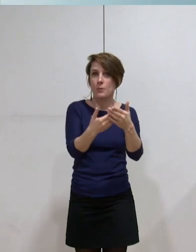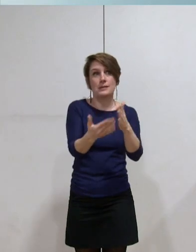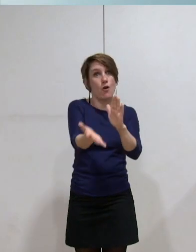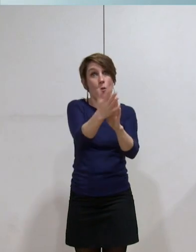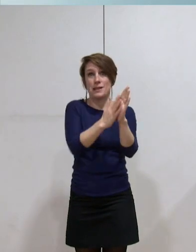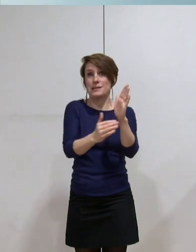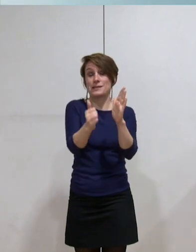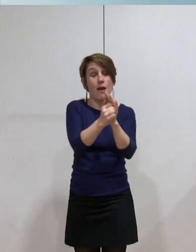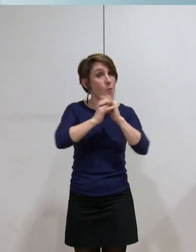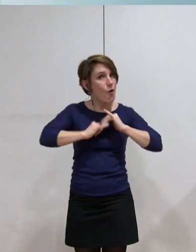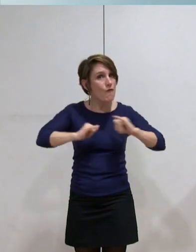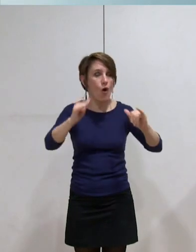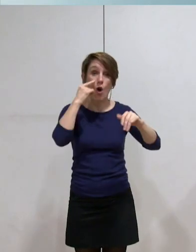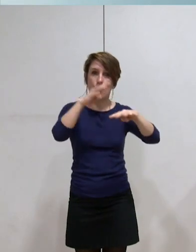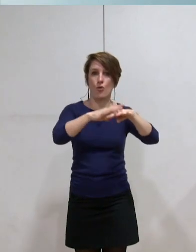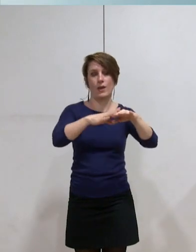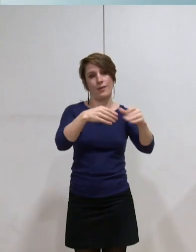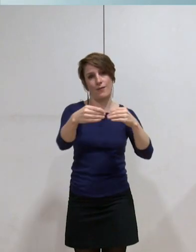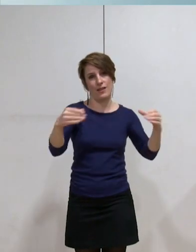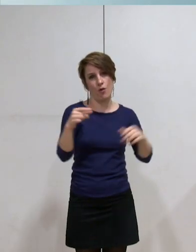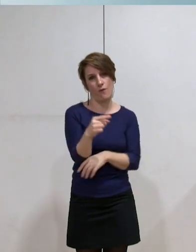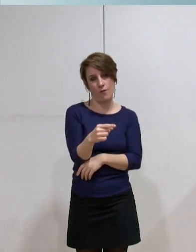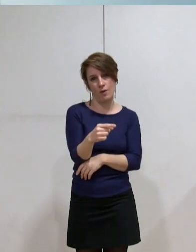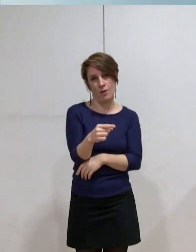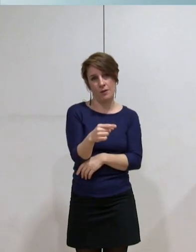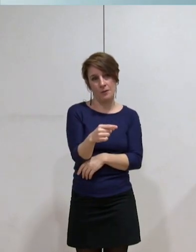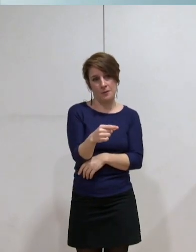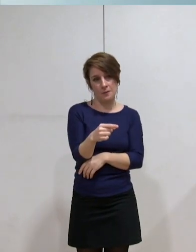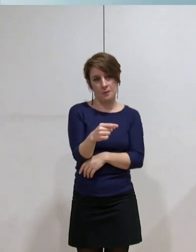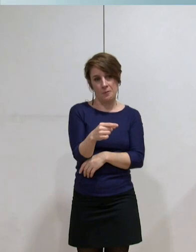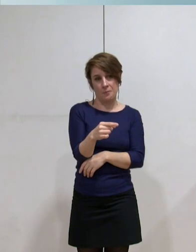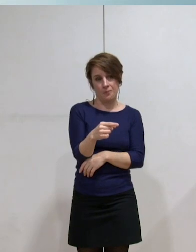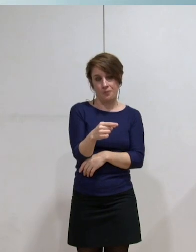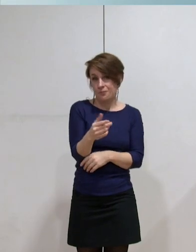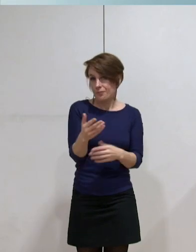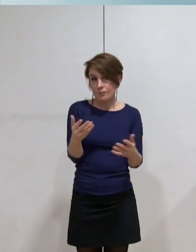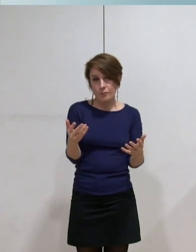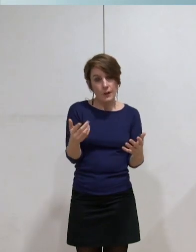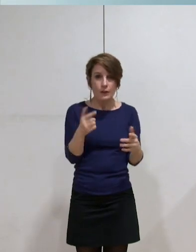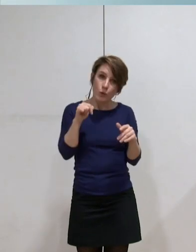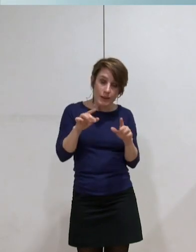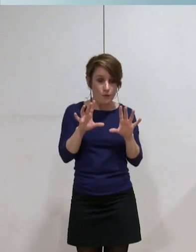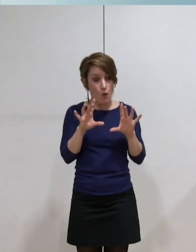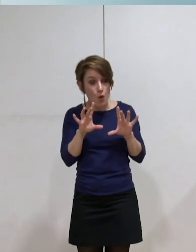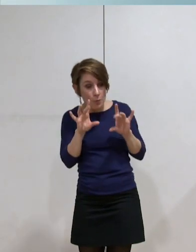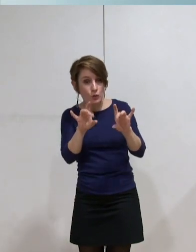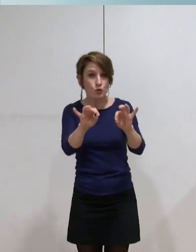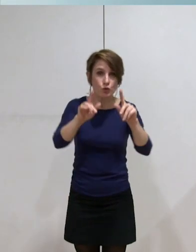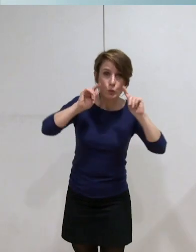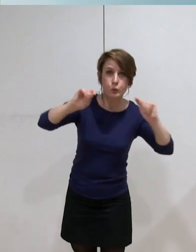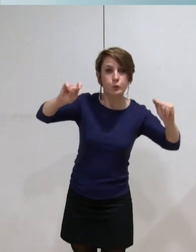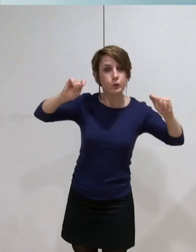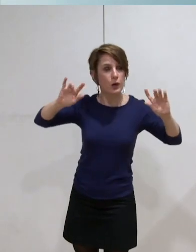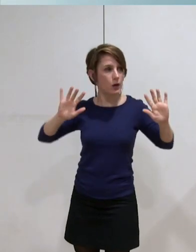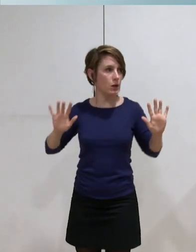Villeneuve qu'il faut manœuvrer excusez-moi de d'utiliser ce terme avec énormément de précaution c'est quand